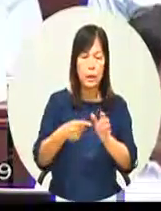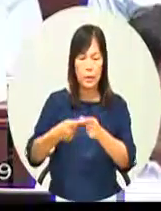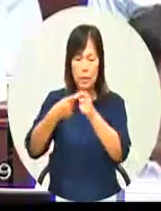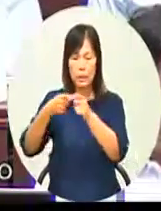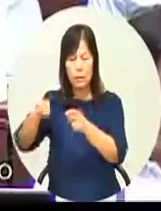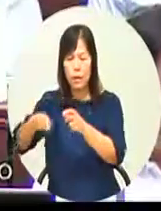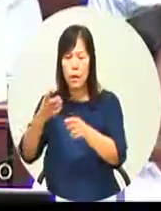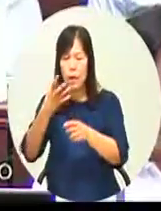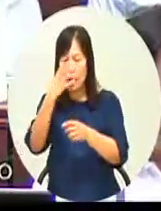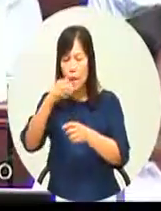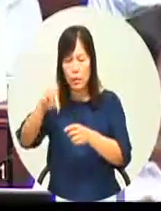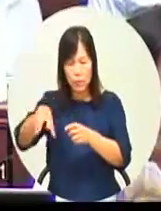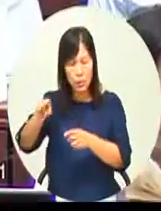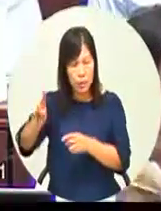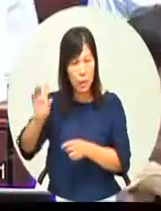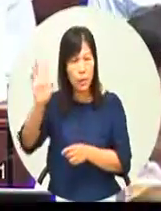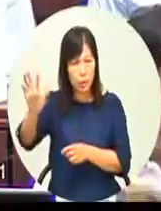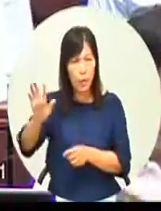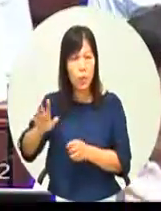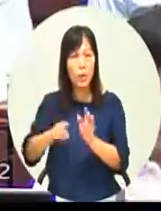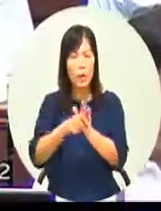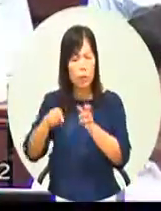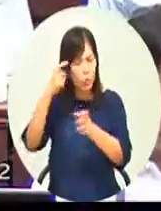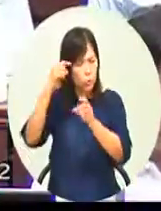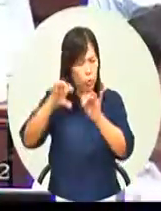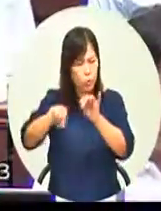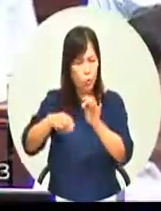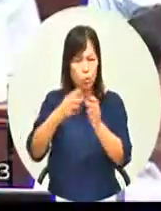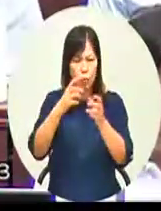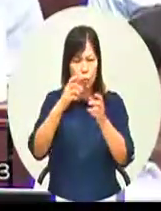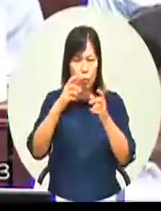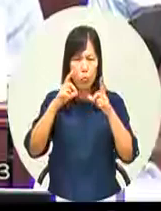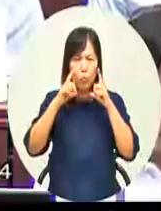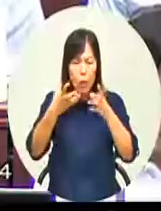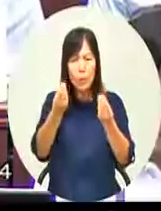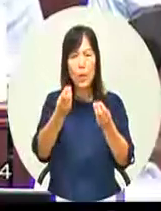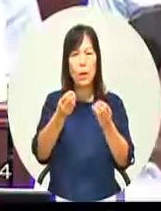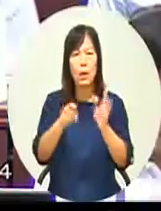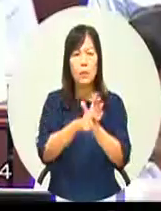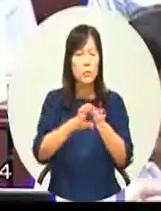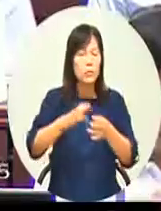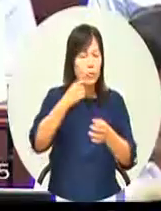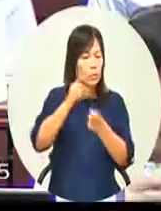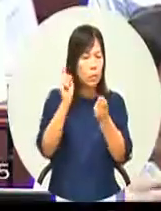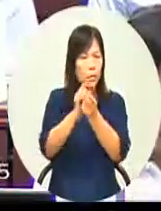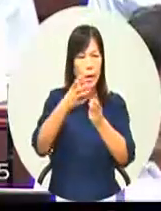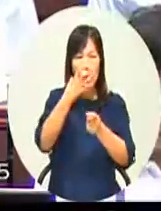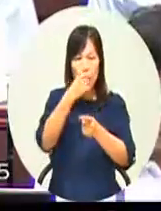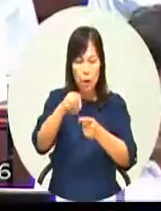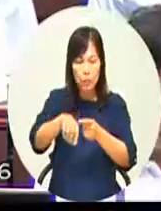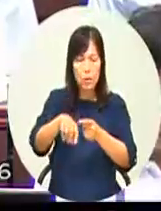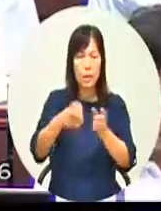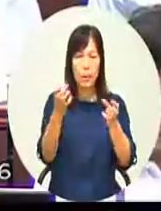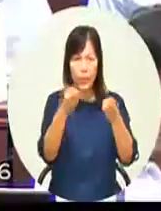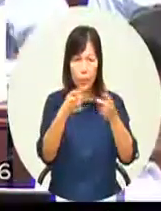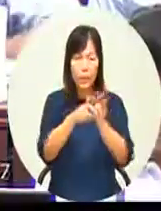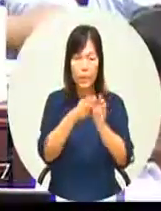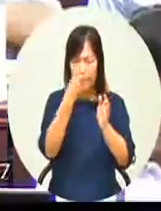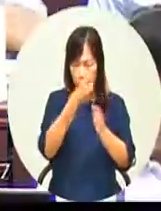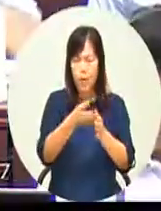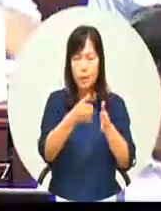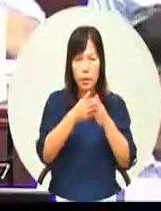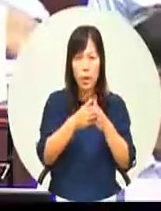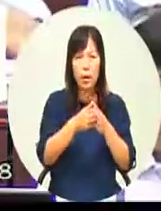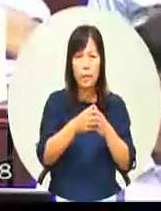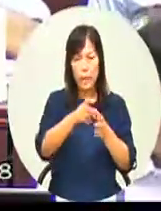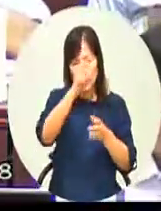站。那这个旅服中心我们觉得那个位置不够明显，所以我最近也跟高铁这边有一些讨论，我们要去会刊，我们希望